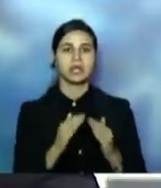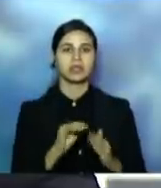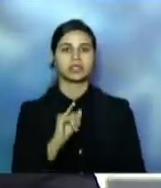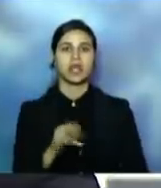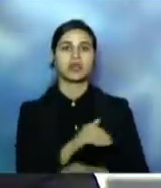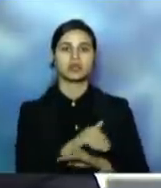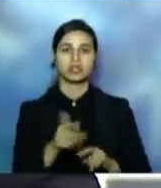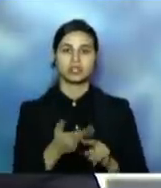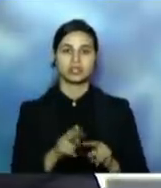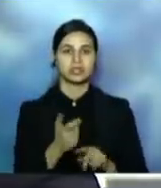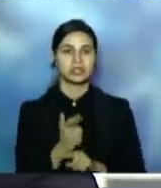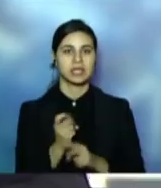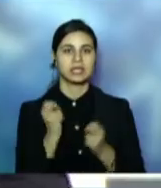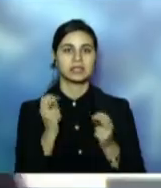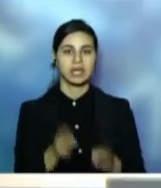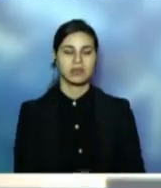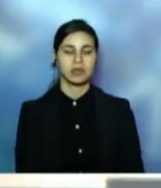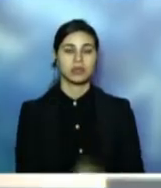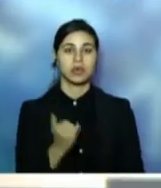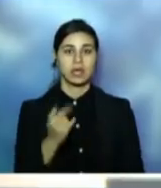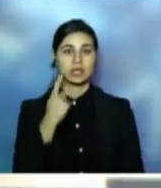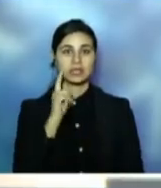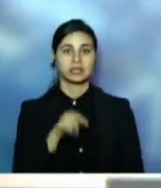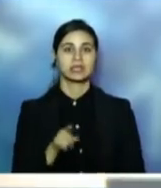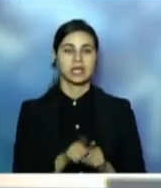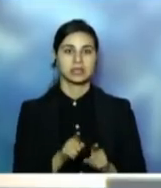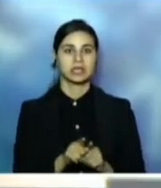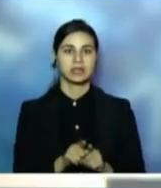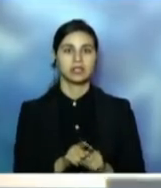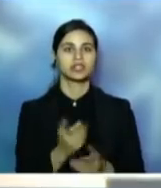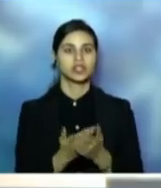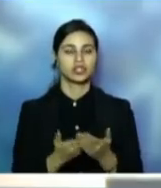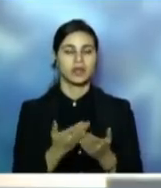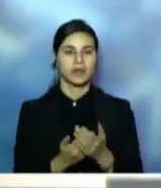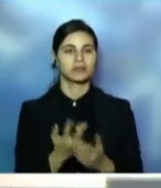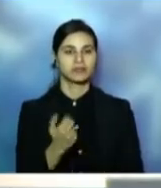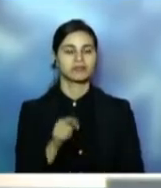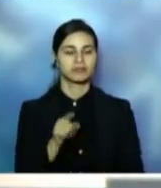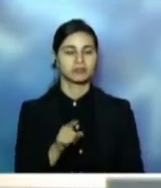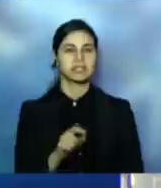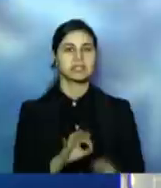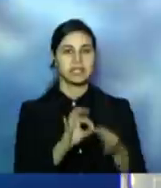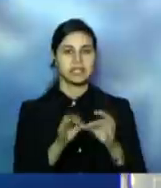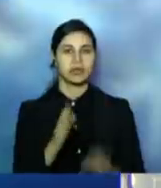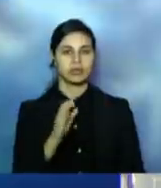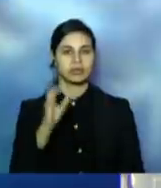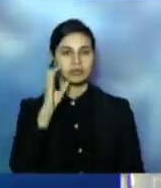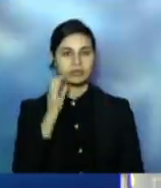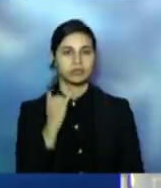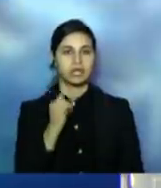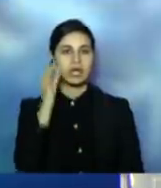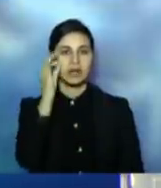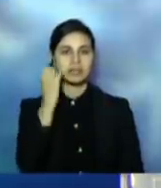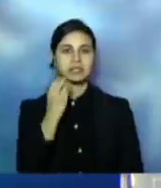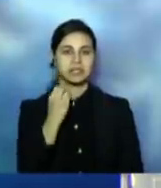ქუჩაში. ეს ძალიან სახიფათოა. აი, იცით, აი ესეთი რჩევები. მოდით, აი ამ რჩევას დეტალურად დაუბრუნდეთ და